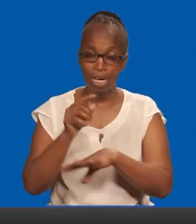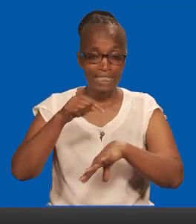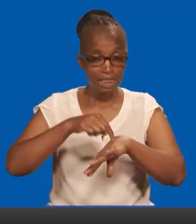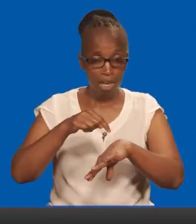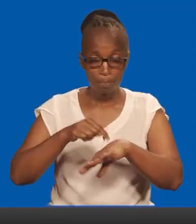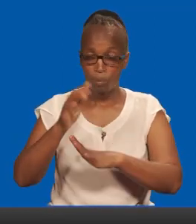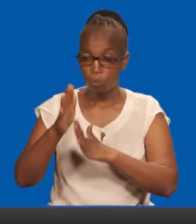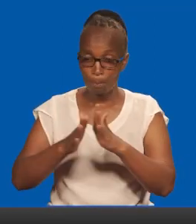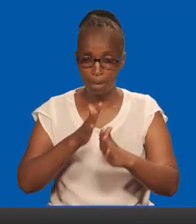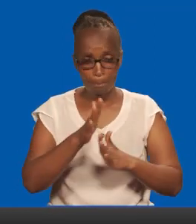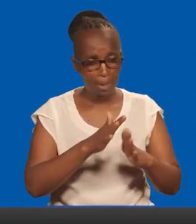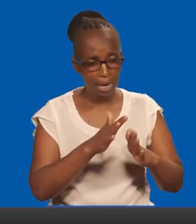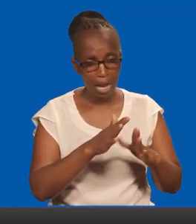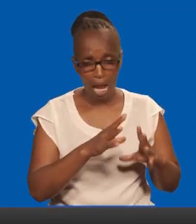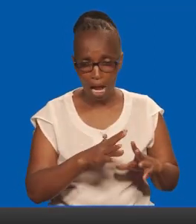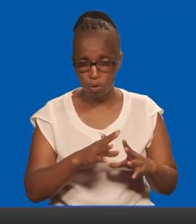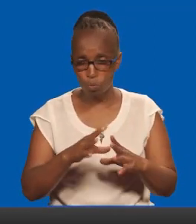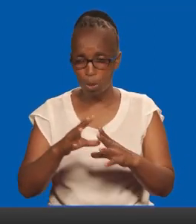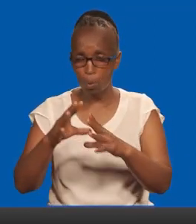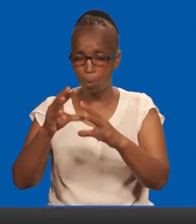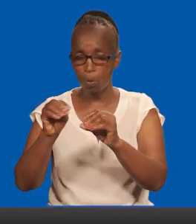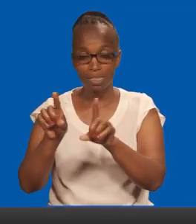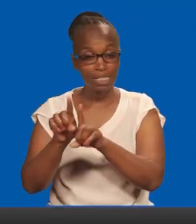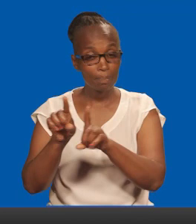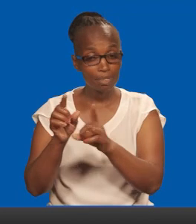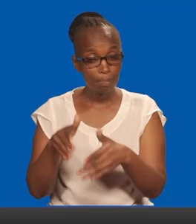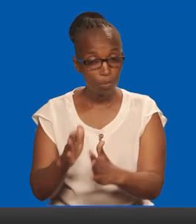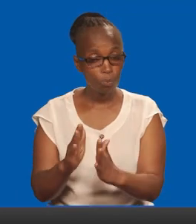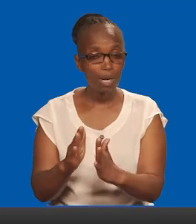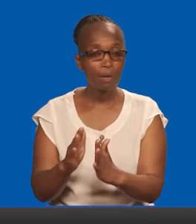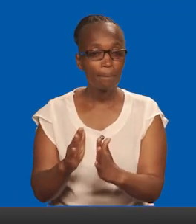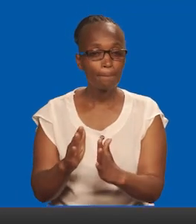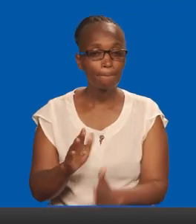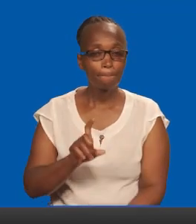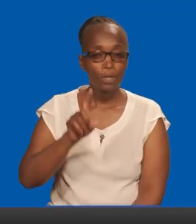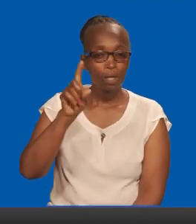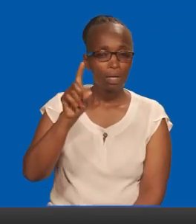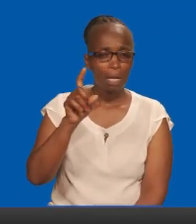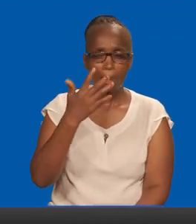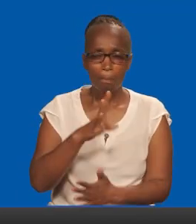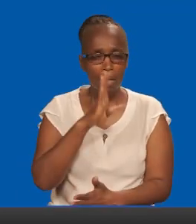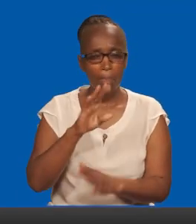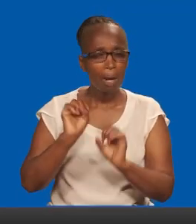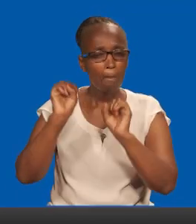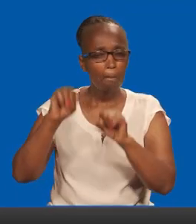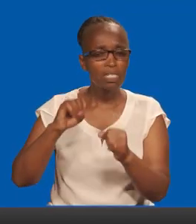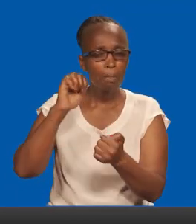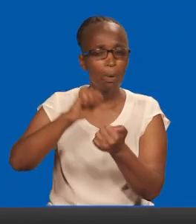tunapoenda kwa mlengo huo tunaweza kuharibu